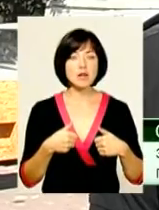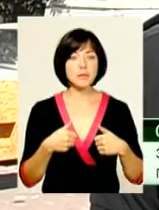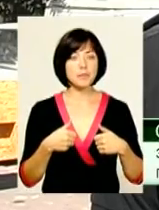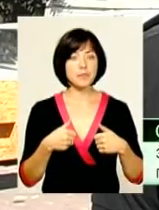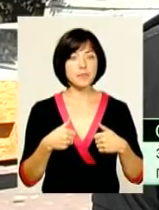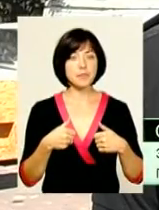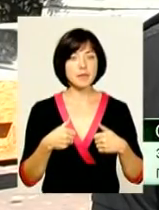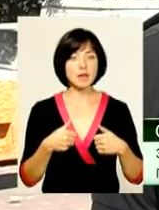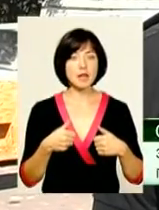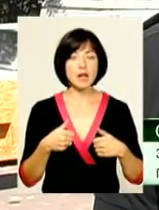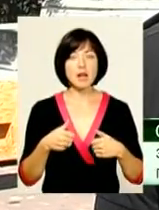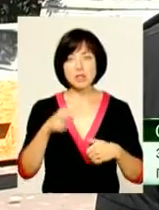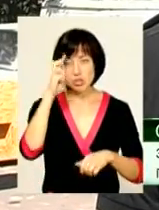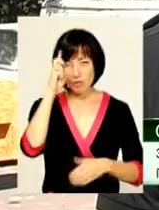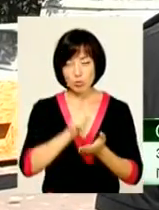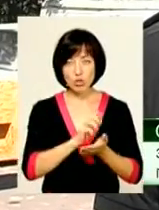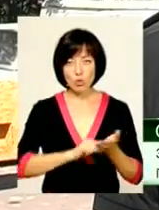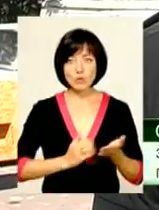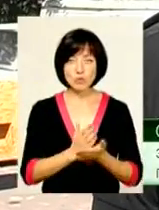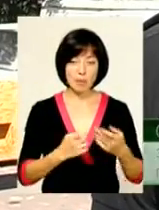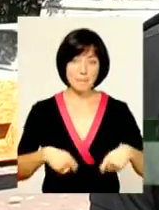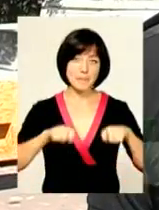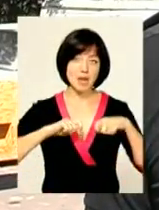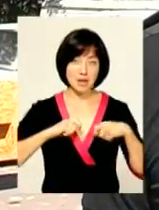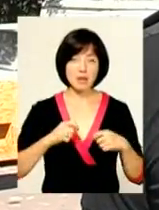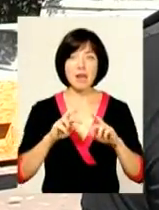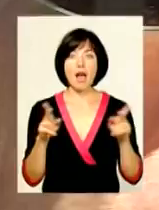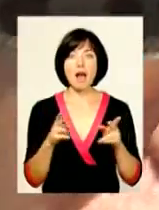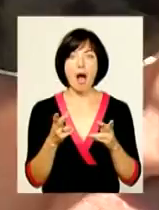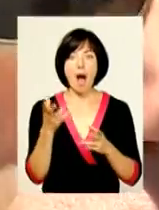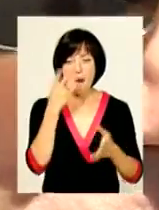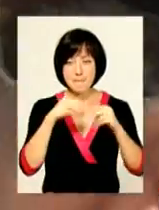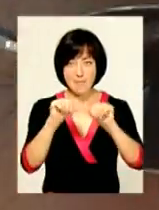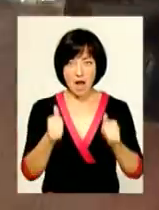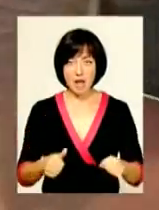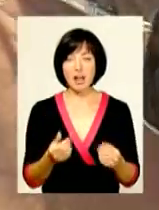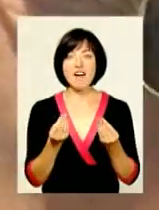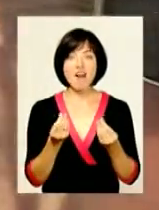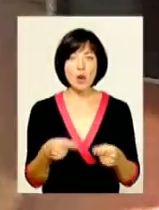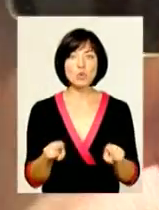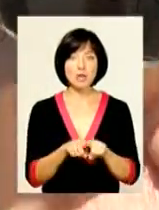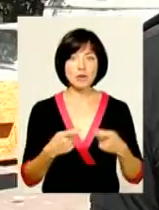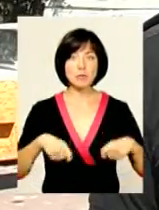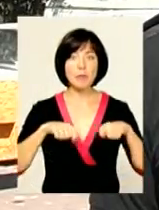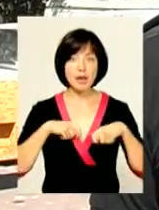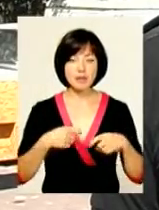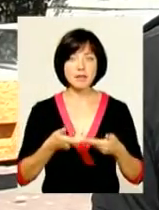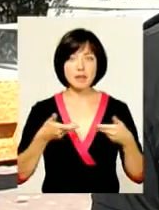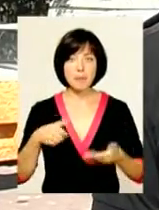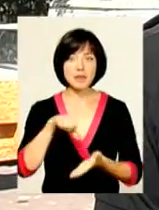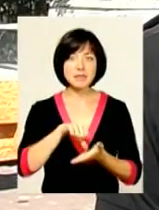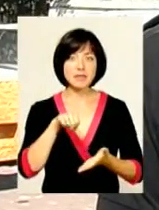особами митниць Державної фіскальної служби і передана нас в якості макетів. Валюта також передана нам була